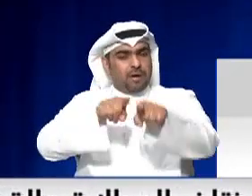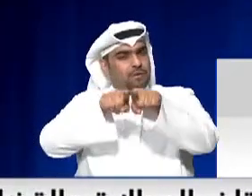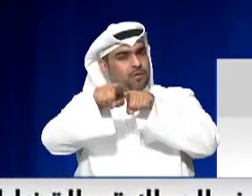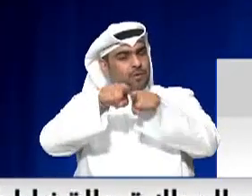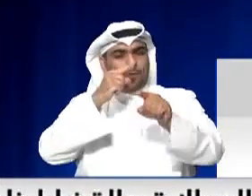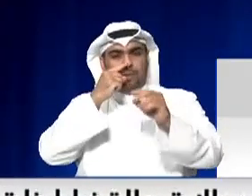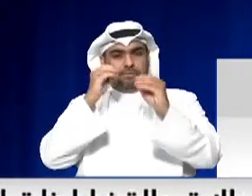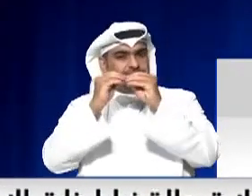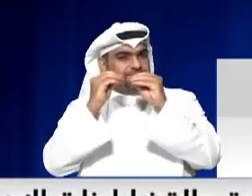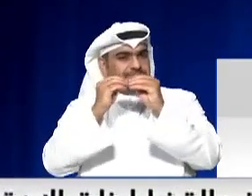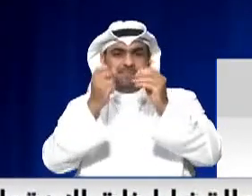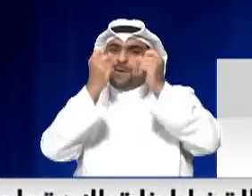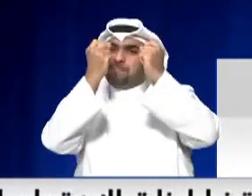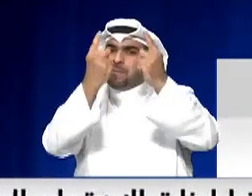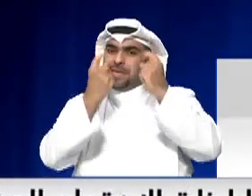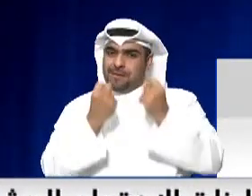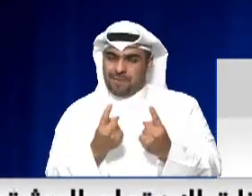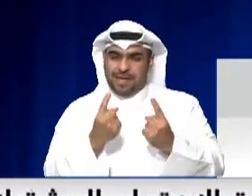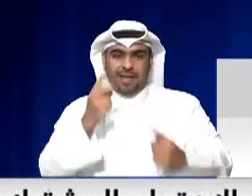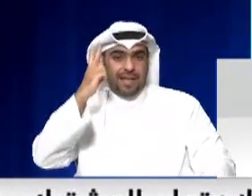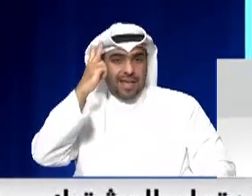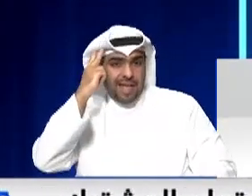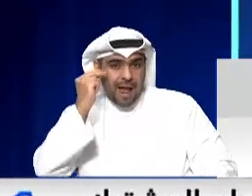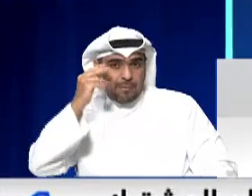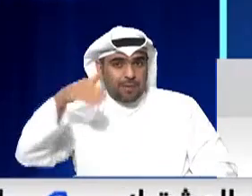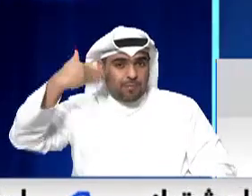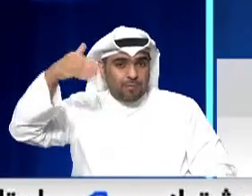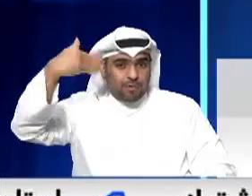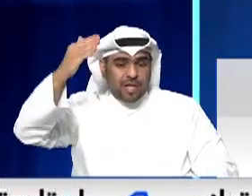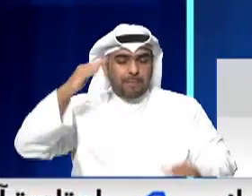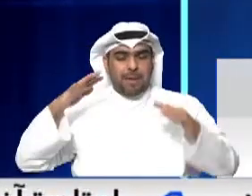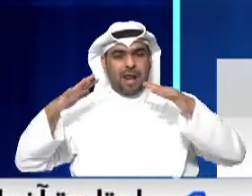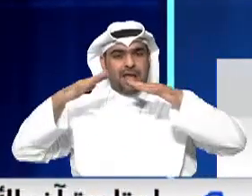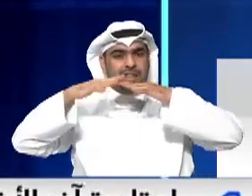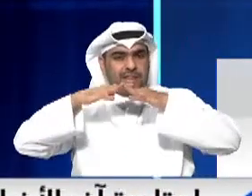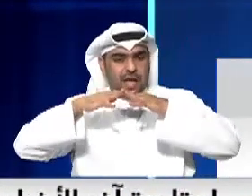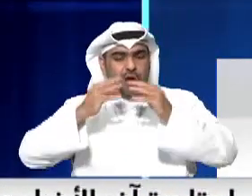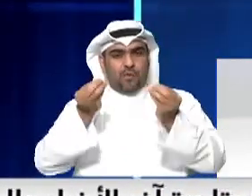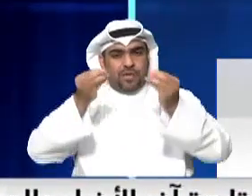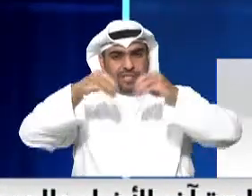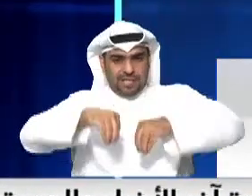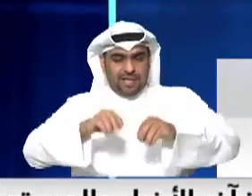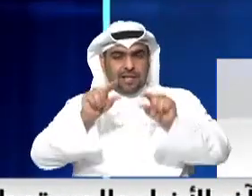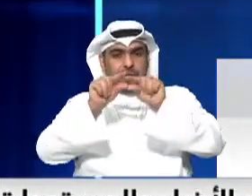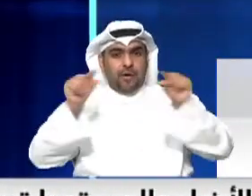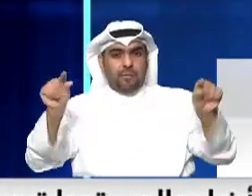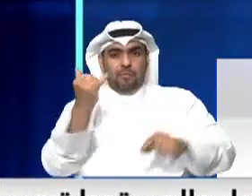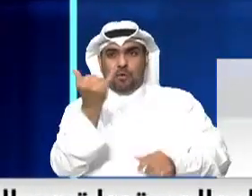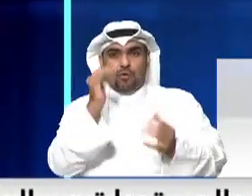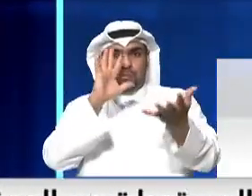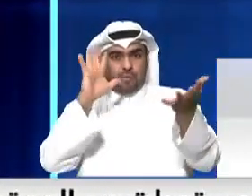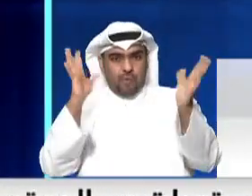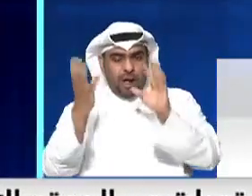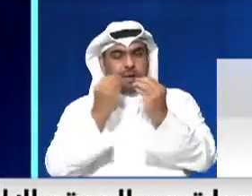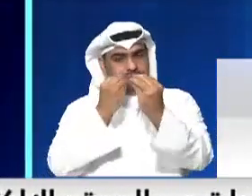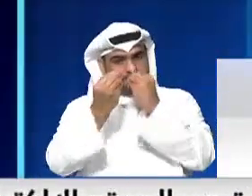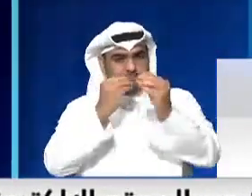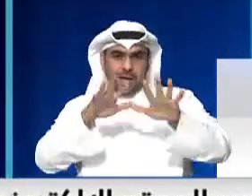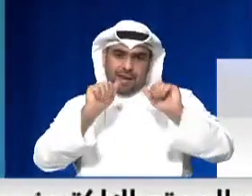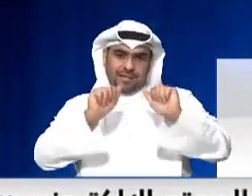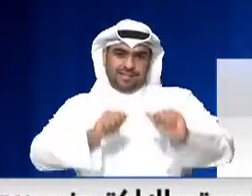والشعبين الشقيقين وسبل تعزيزها في مختلف المجالات والقضايا ذات الاهتمام المشترك